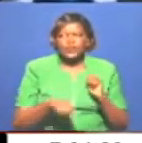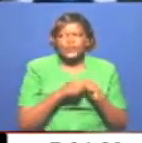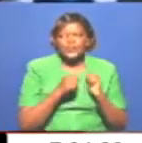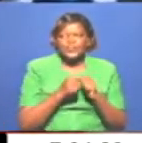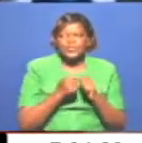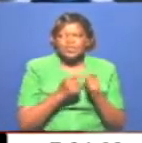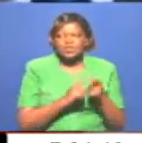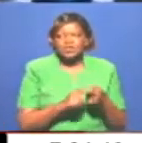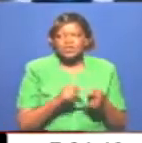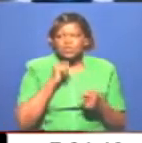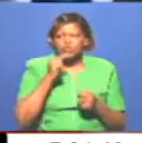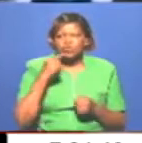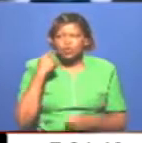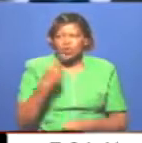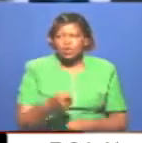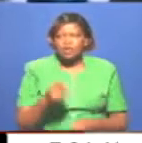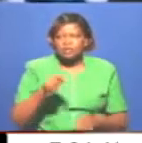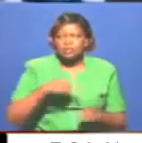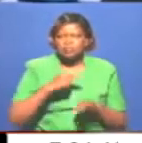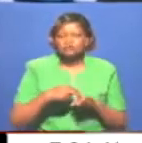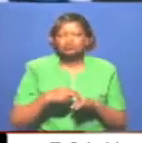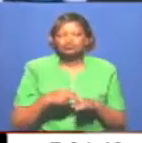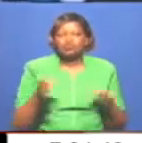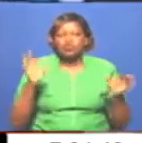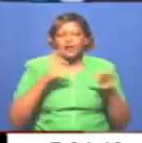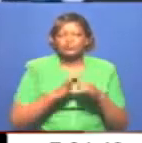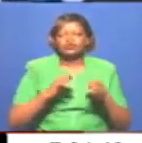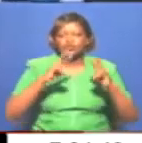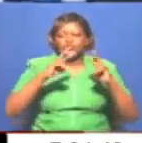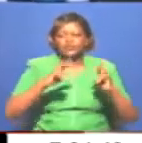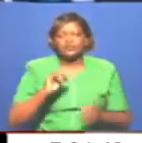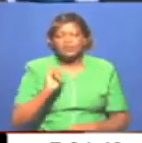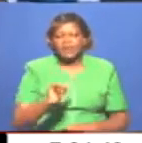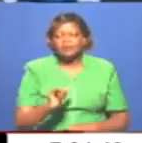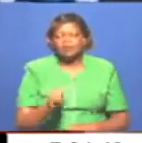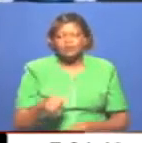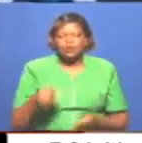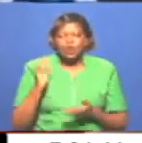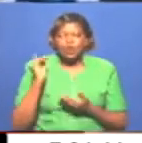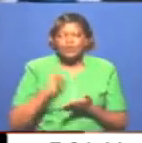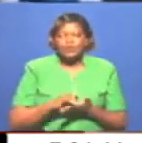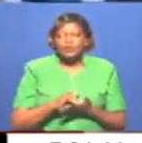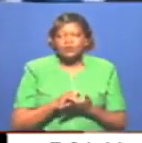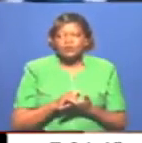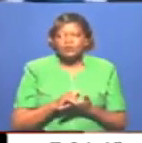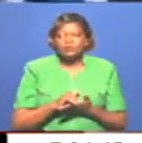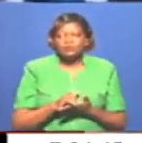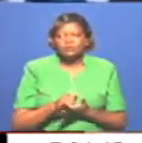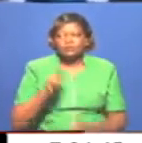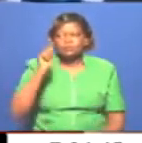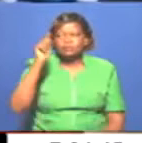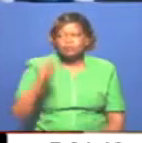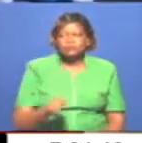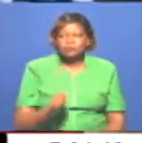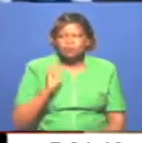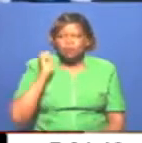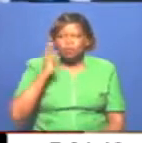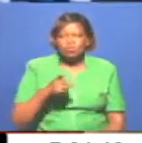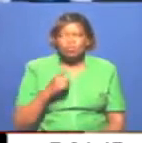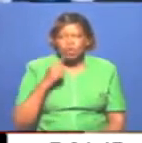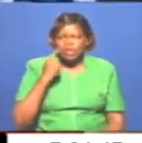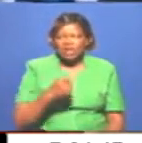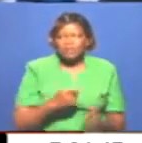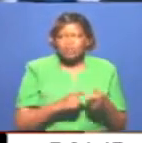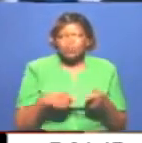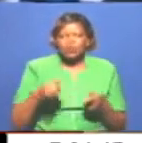not order the National Cohesion to investigate that. We hope the judge is going to give directions and we